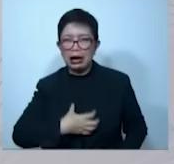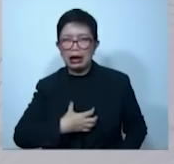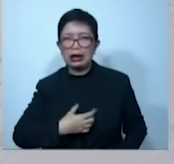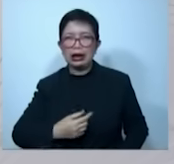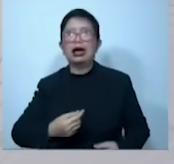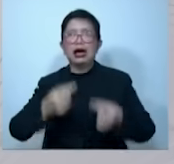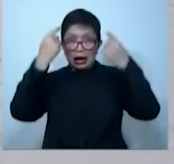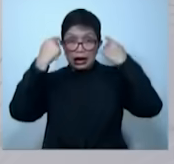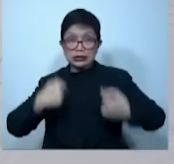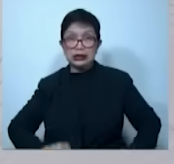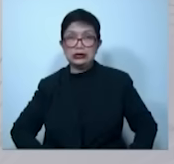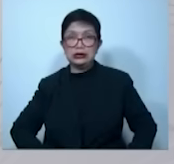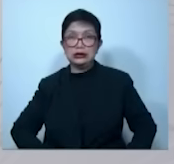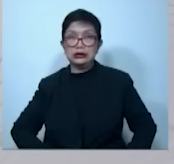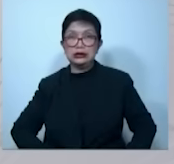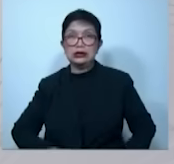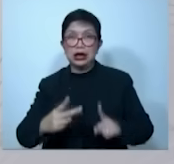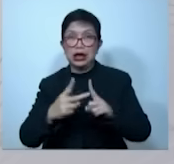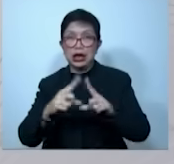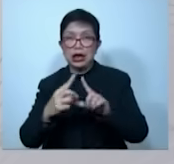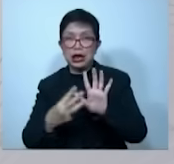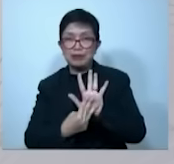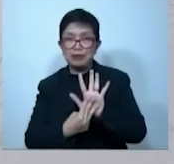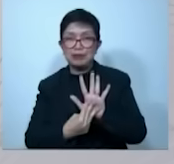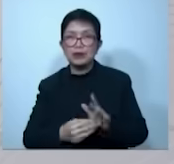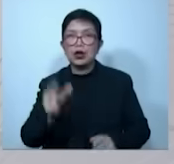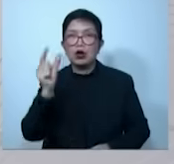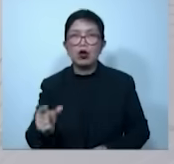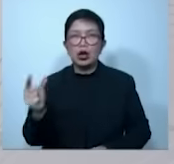nyatanya orang-orang yang dulu ditahan